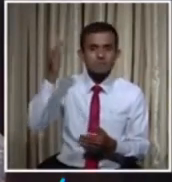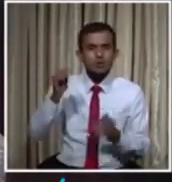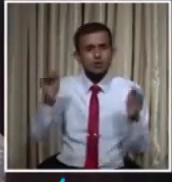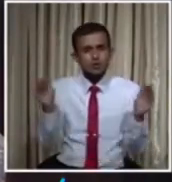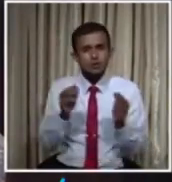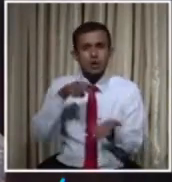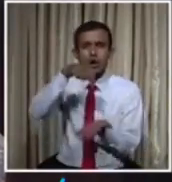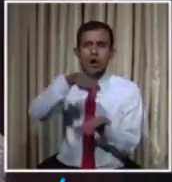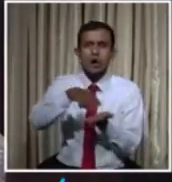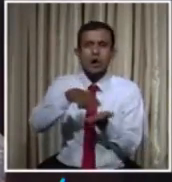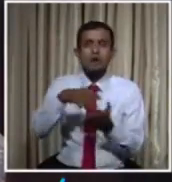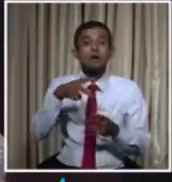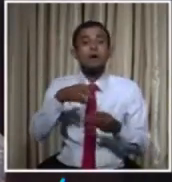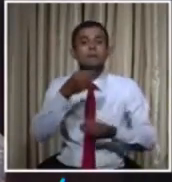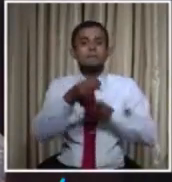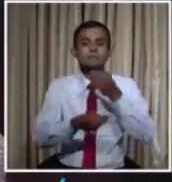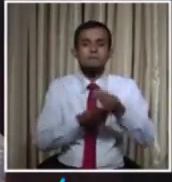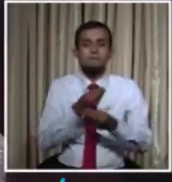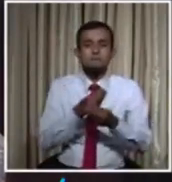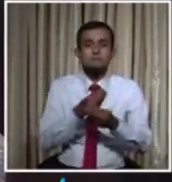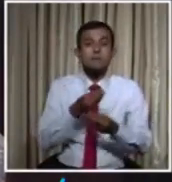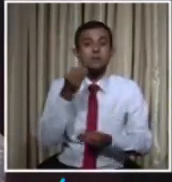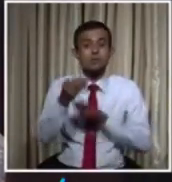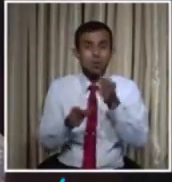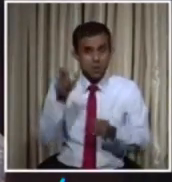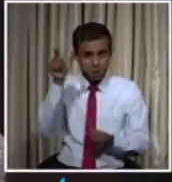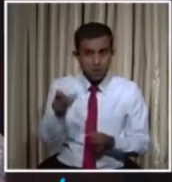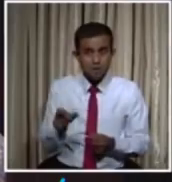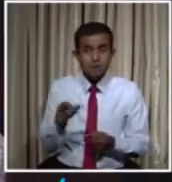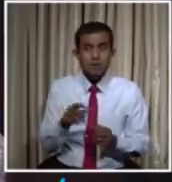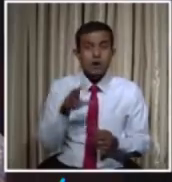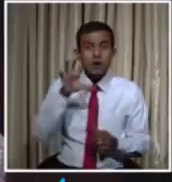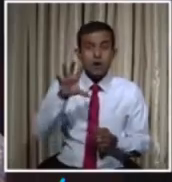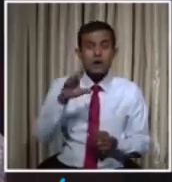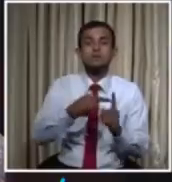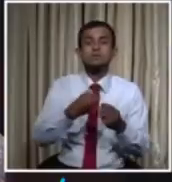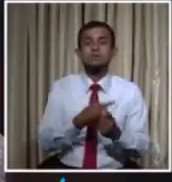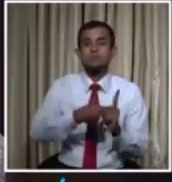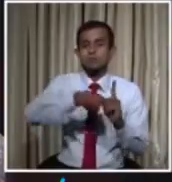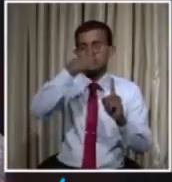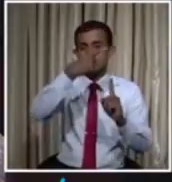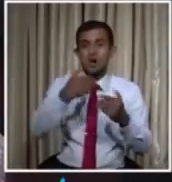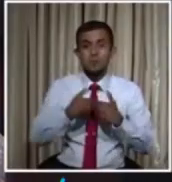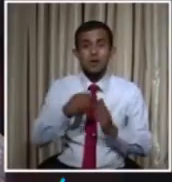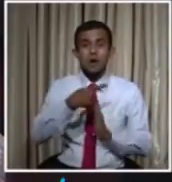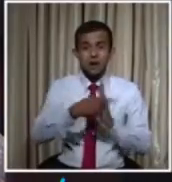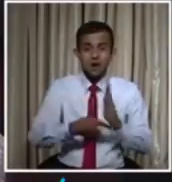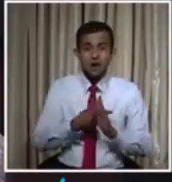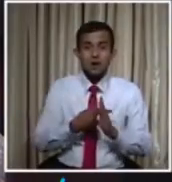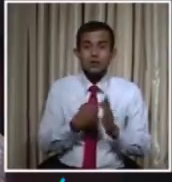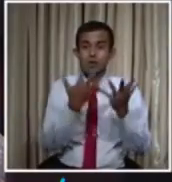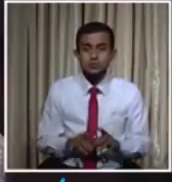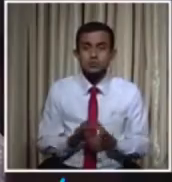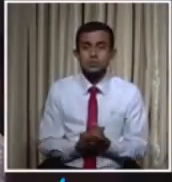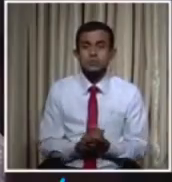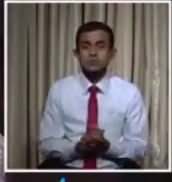මධ්‍ය පරිමාණයේ කර්මාන්ත සහ ව්‍යවසායකේ රටේ ආර්ථික එන්ජිමයි. අපේ රටේ මේ දත්තවලට